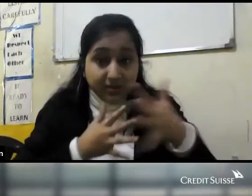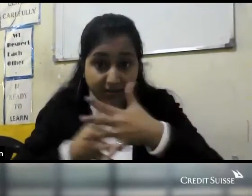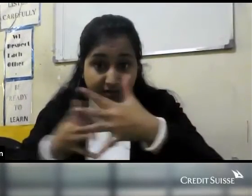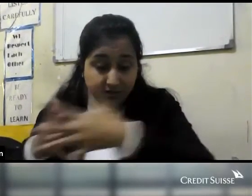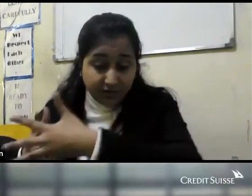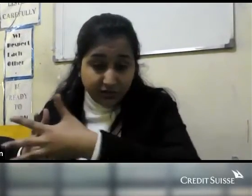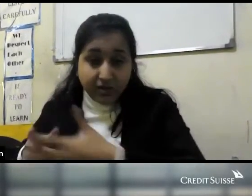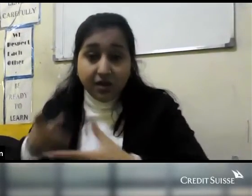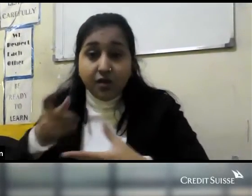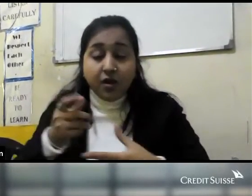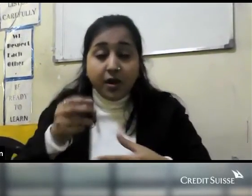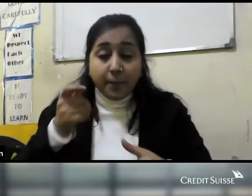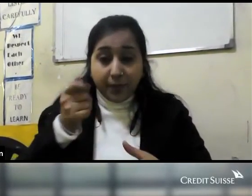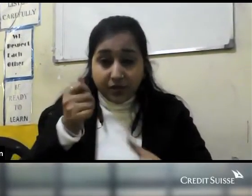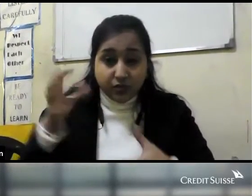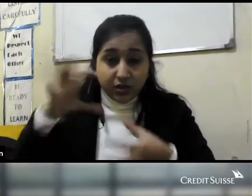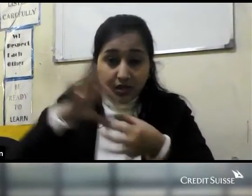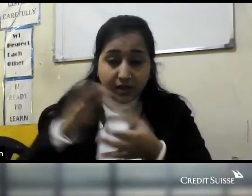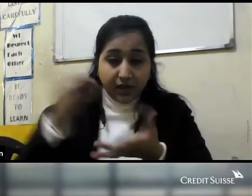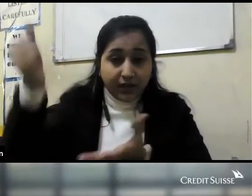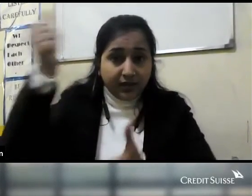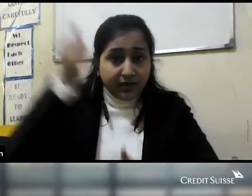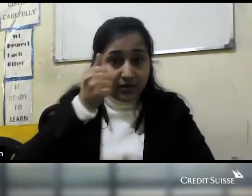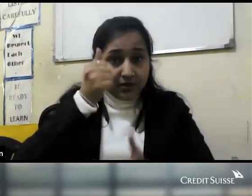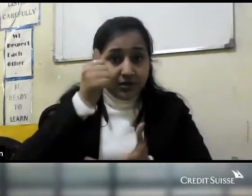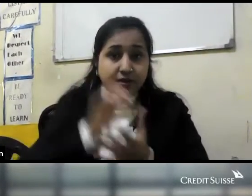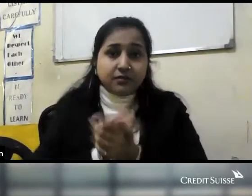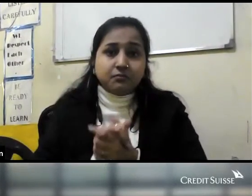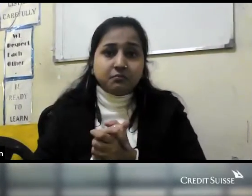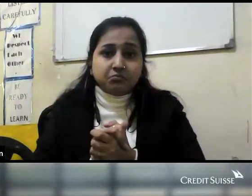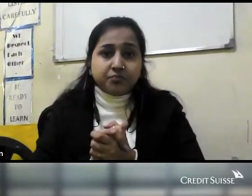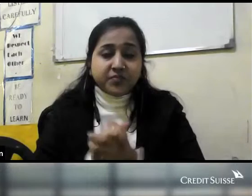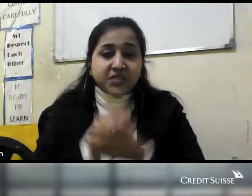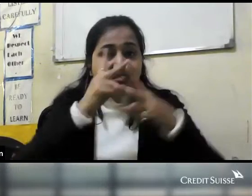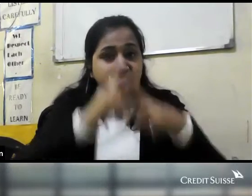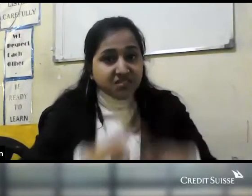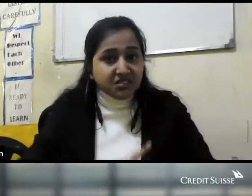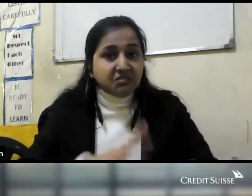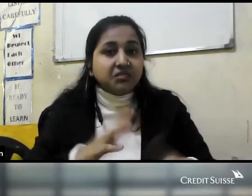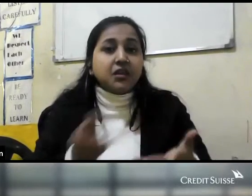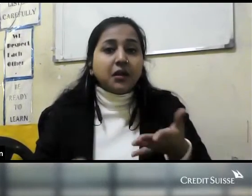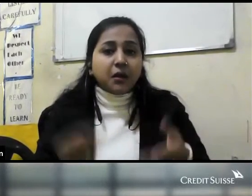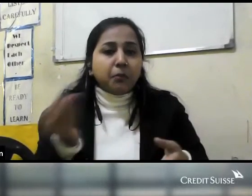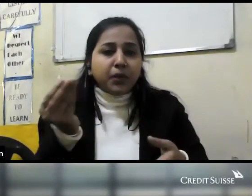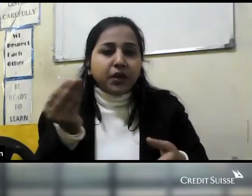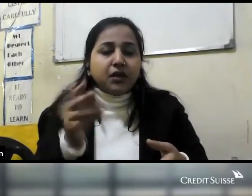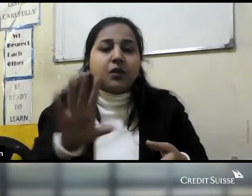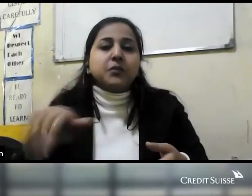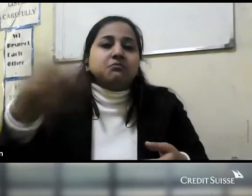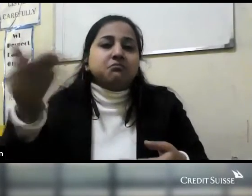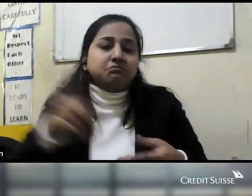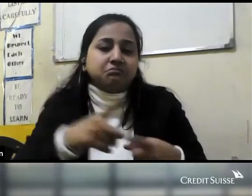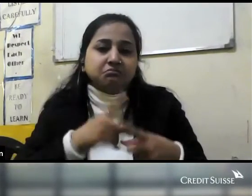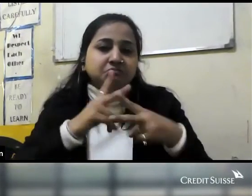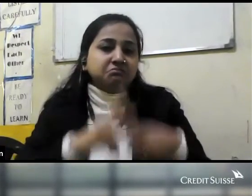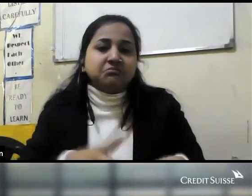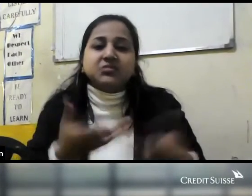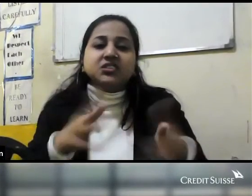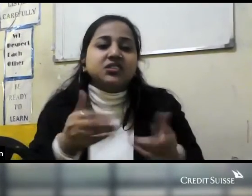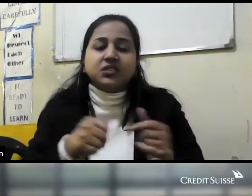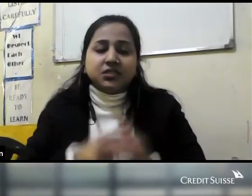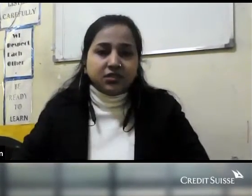लेड डेवलपमेंट कभी सस्टेन कर पाता है, कभी नहीं कर पाता है, तो दैट इज समथिंग व्हिच वी रियली नीड टू टेक केयर ऑफ.